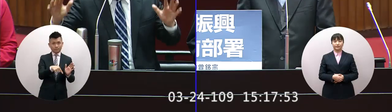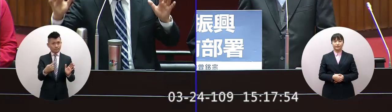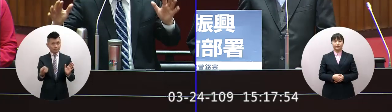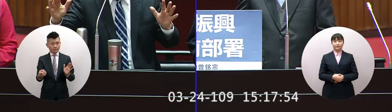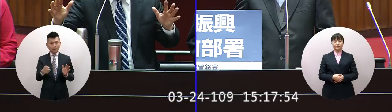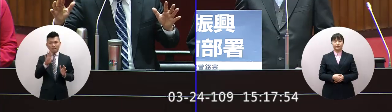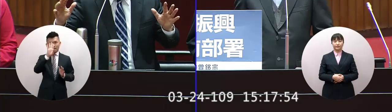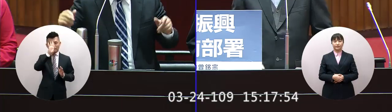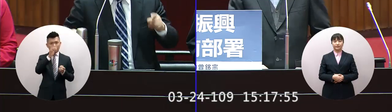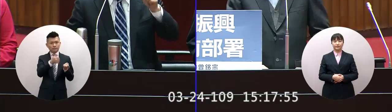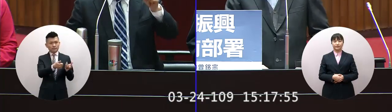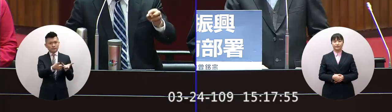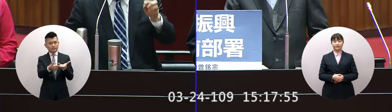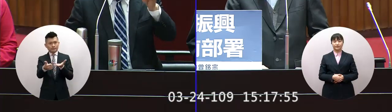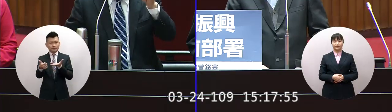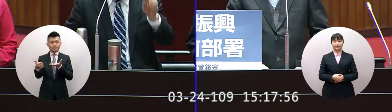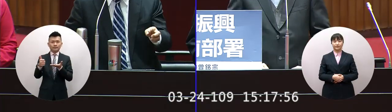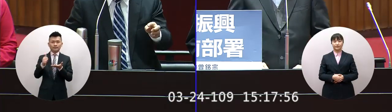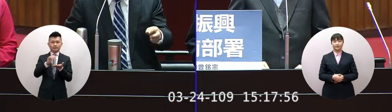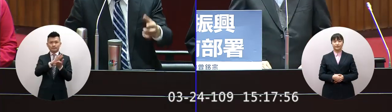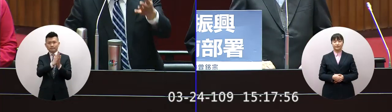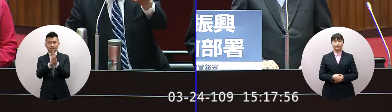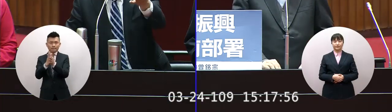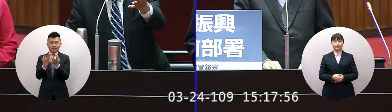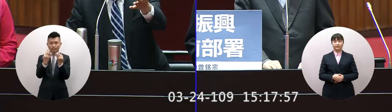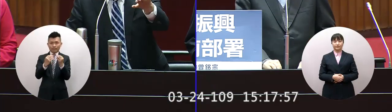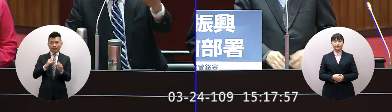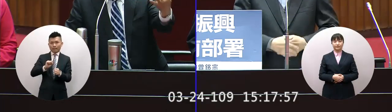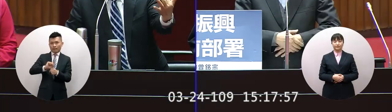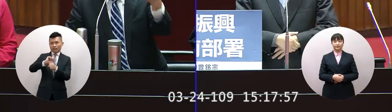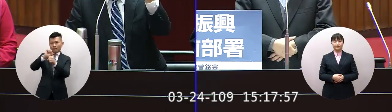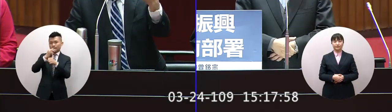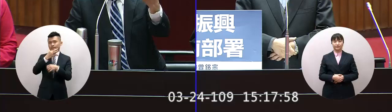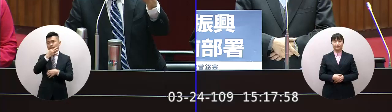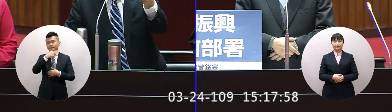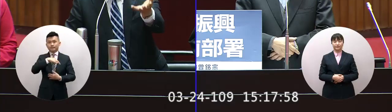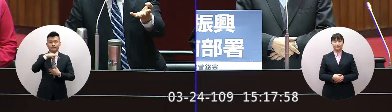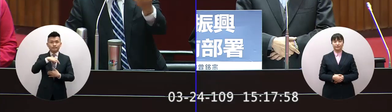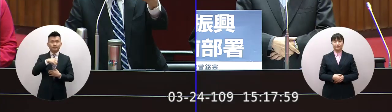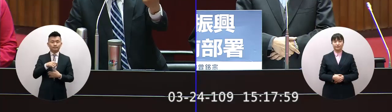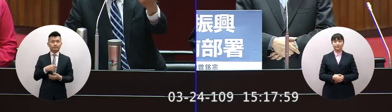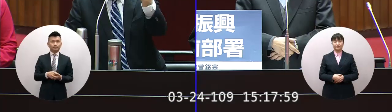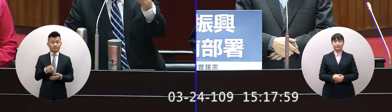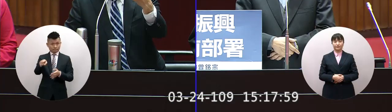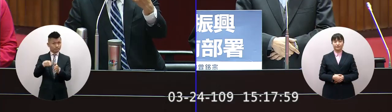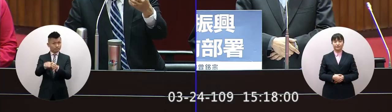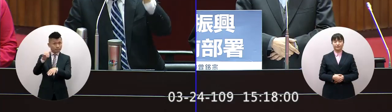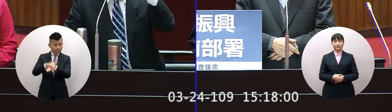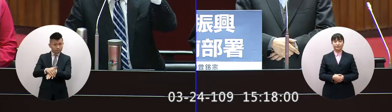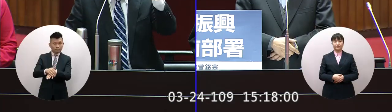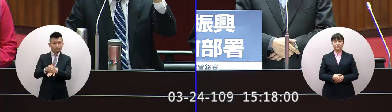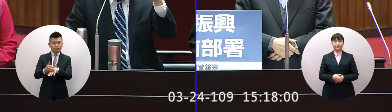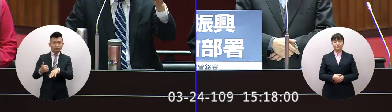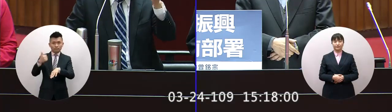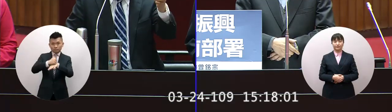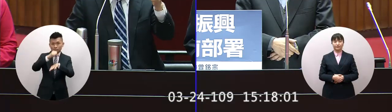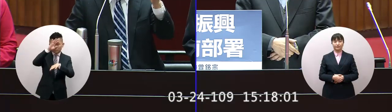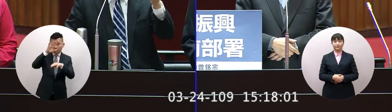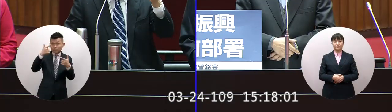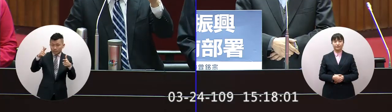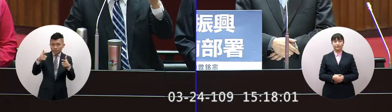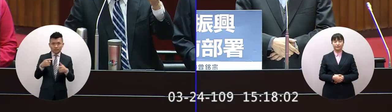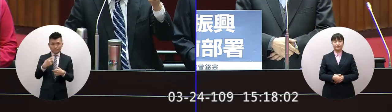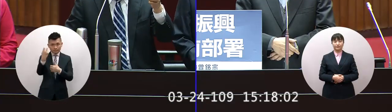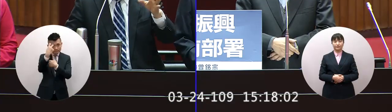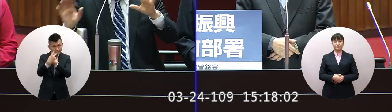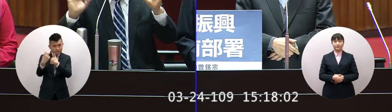为疫情不断变化，所以咱有哪会因应？啊，委员你角度，你也专家，对在野角度，那感觉对答